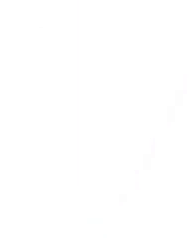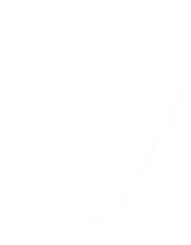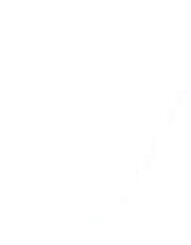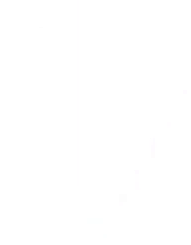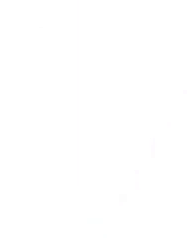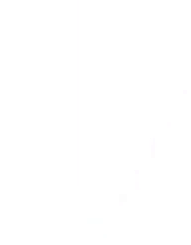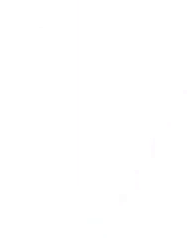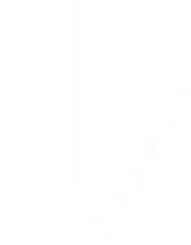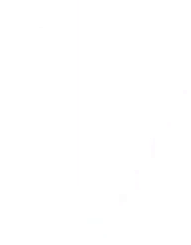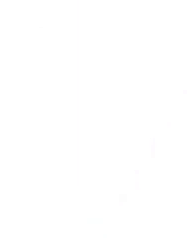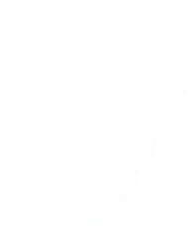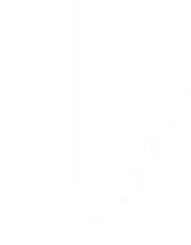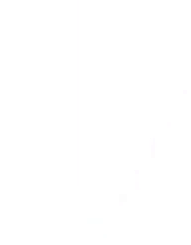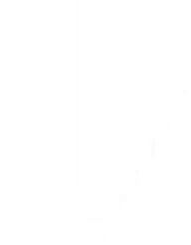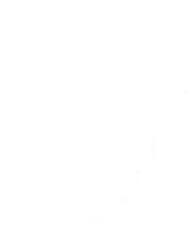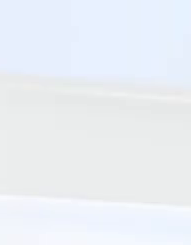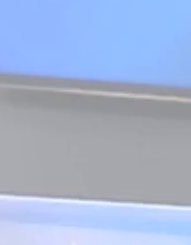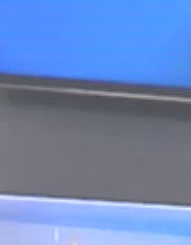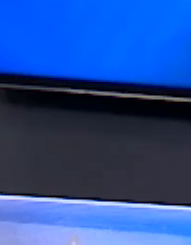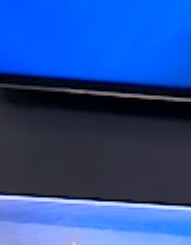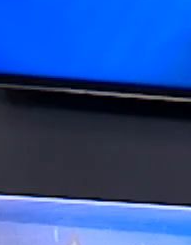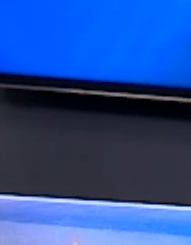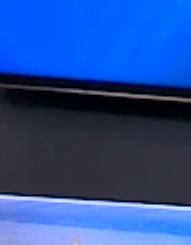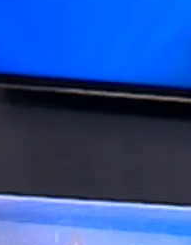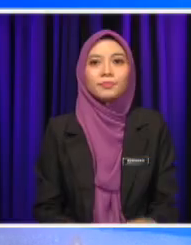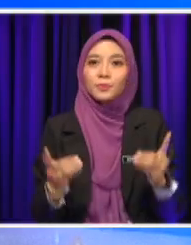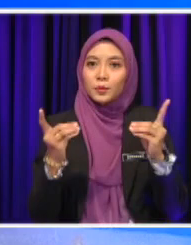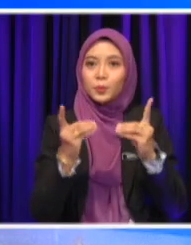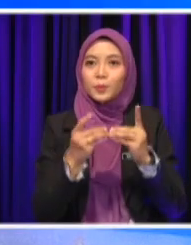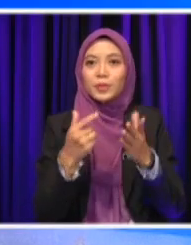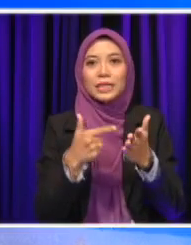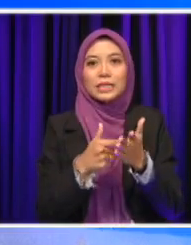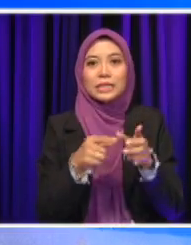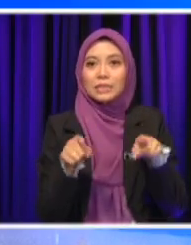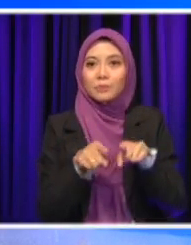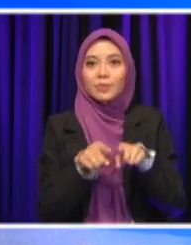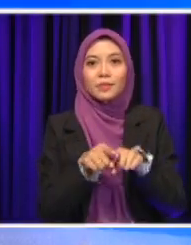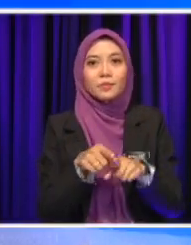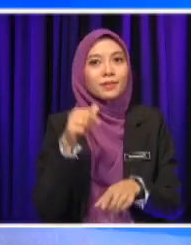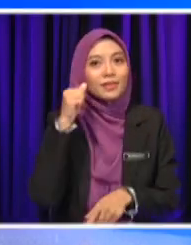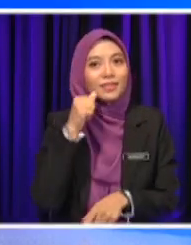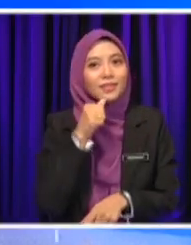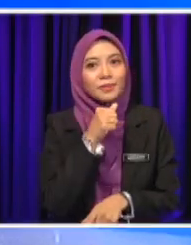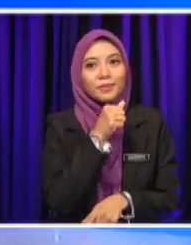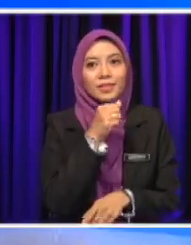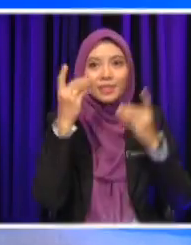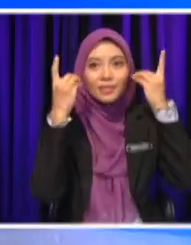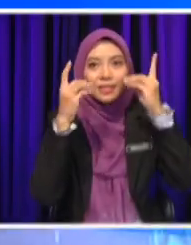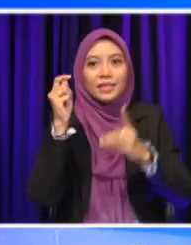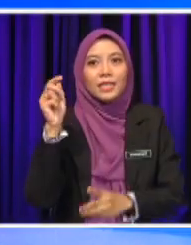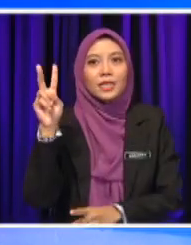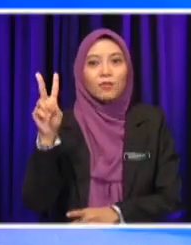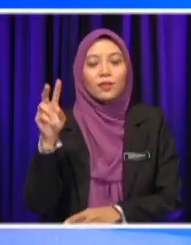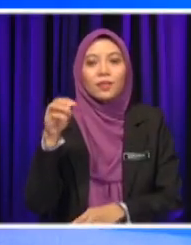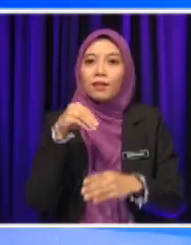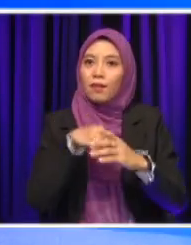Didik TV KPM. Baiklah, kembali bersama saya Aiman Sufian Azman di Didik TV KPM pada hari ini dalam